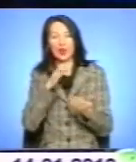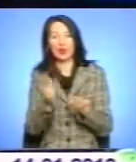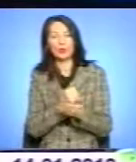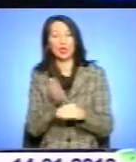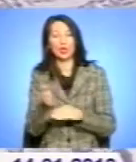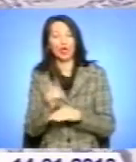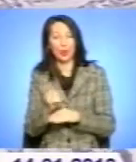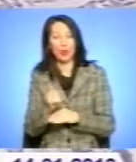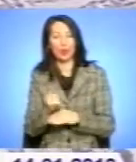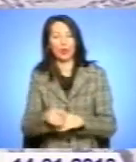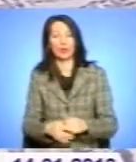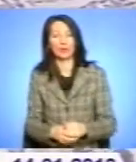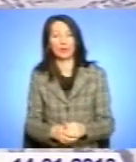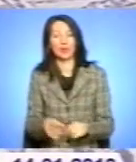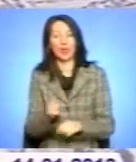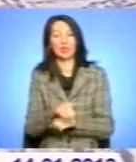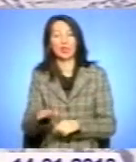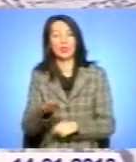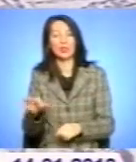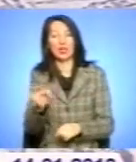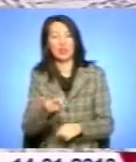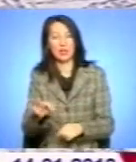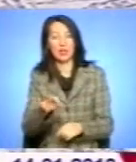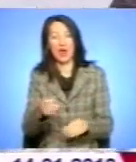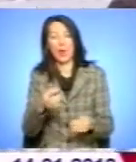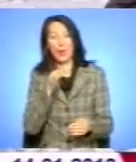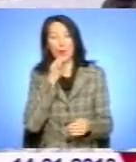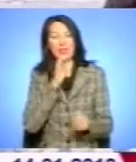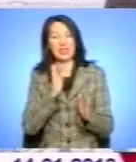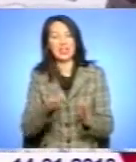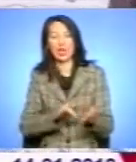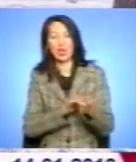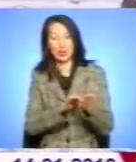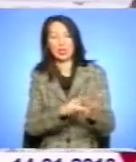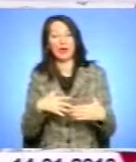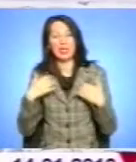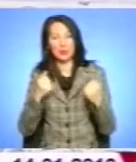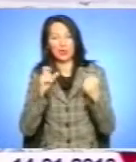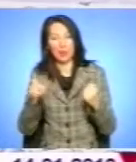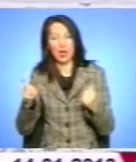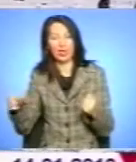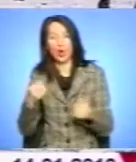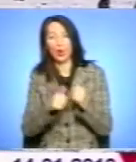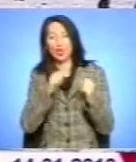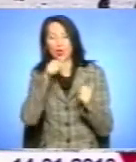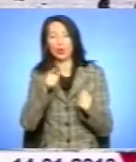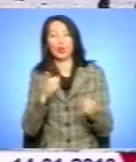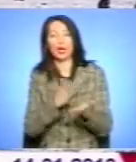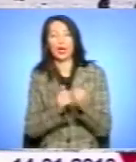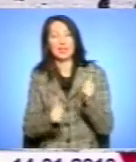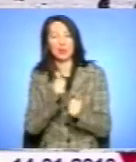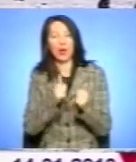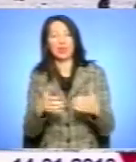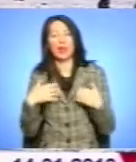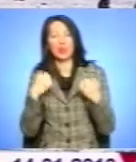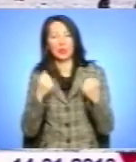сюжеті. Тернопільський став приваблює не лише туристів, а й спортсменів. Щороку тут відбувається змагання зі спортивної риболовлі